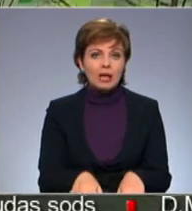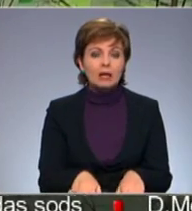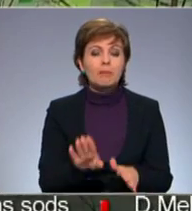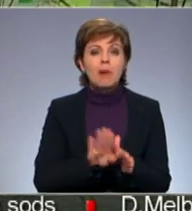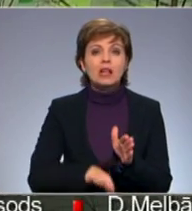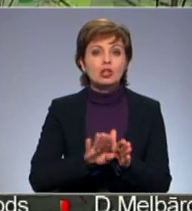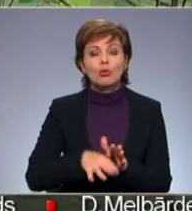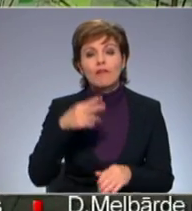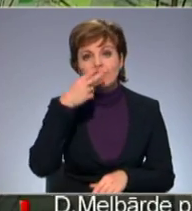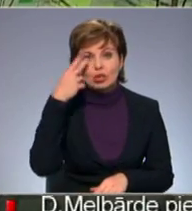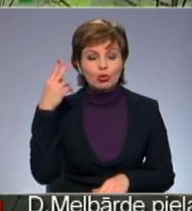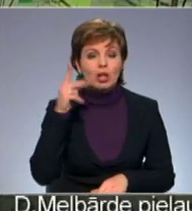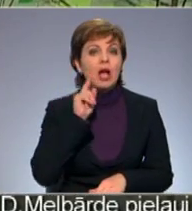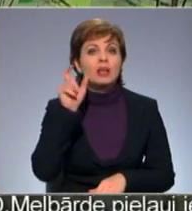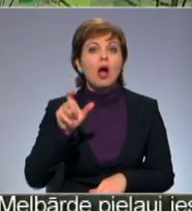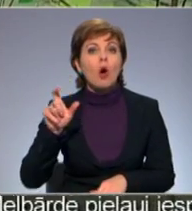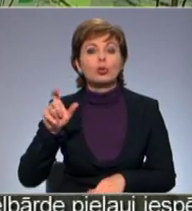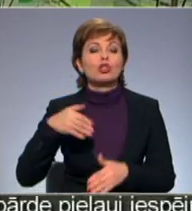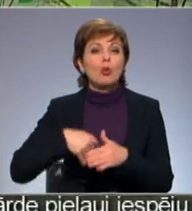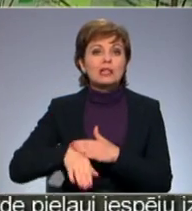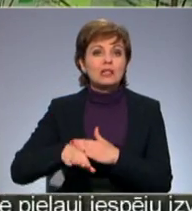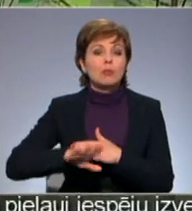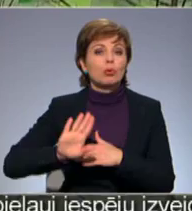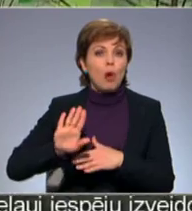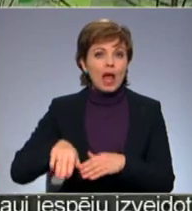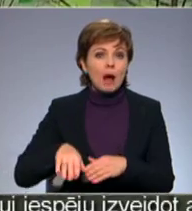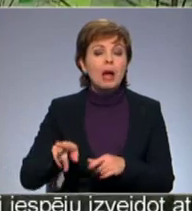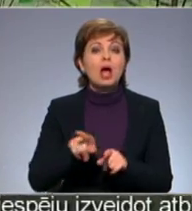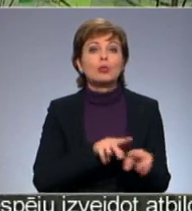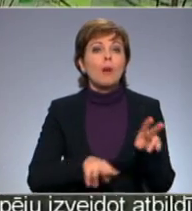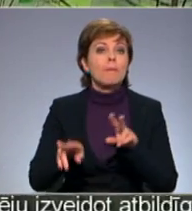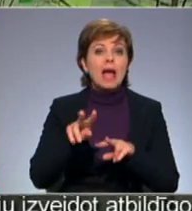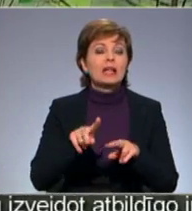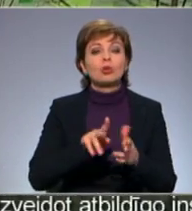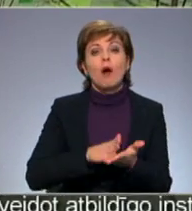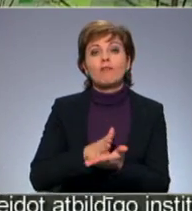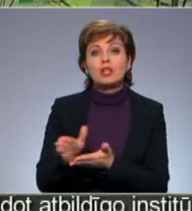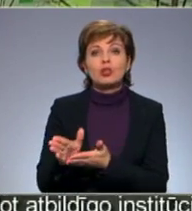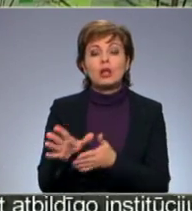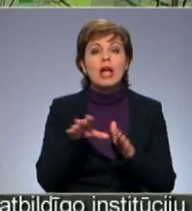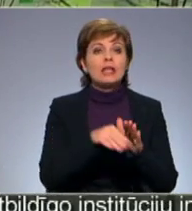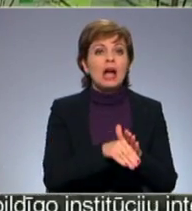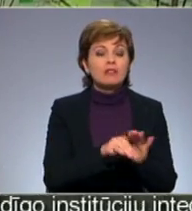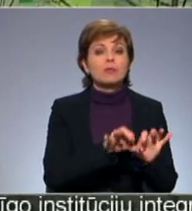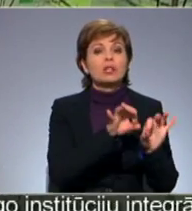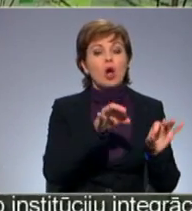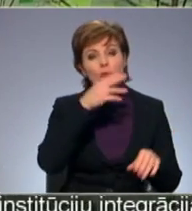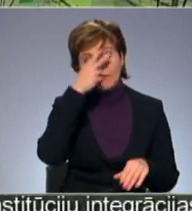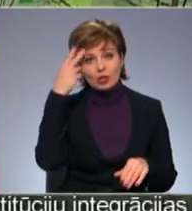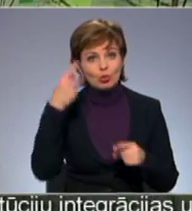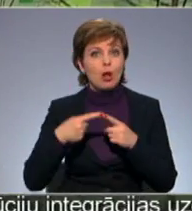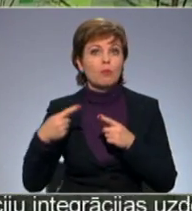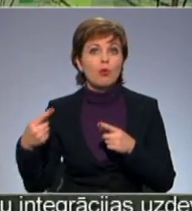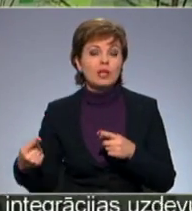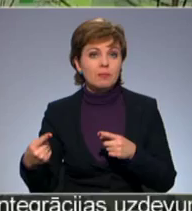parastu vidusskolu, tad jaunieši arī dosies prom. Jo šobrīd arī meklējot šo virzienu, mēs viņu ieviesīsim no sākuma vidusskolas posmā,